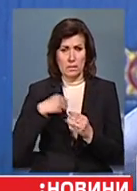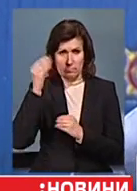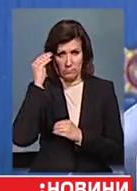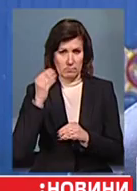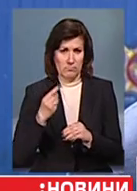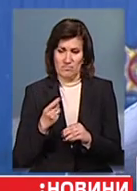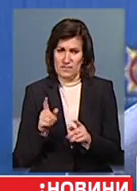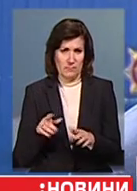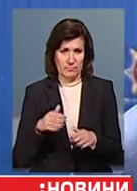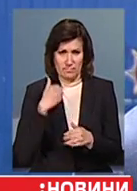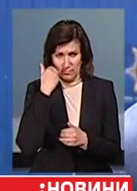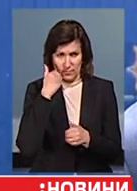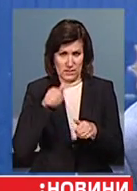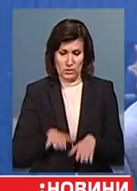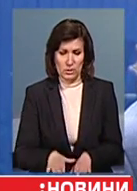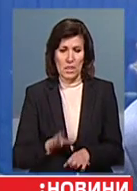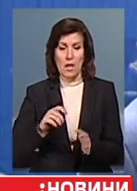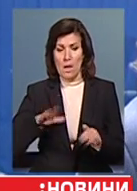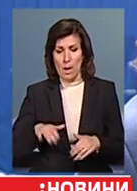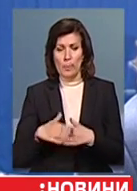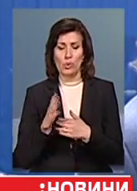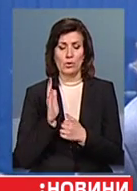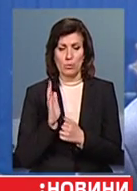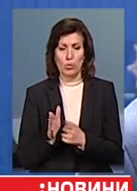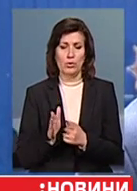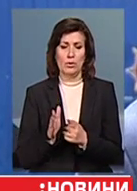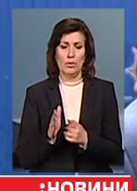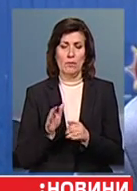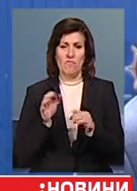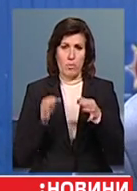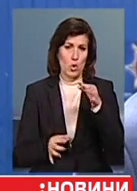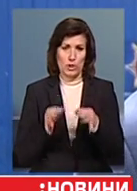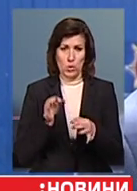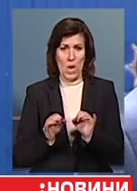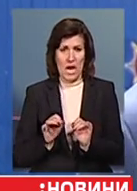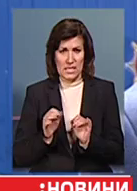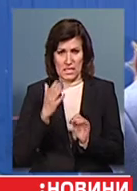зору ганебне рішення. А потім ми будемо в процесуальний спосіб